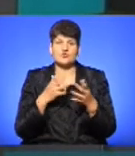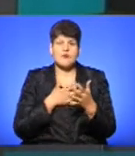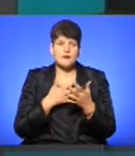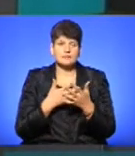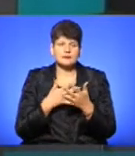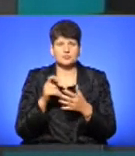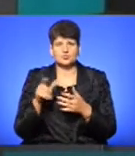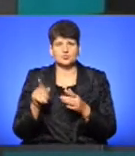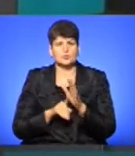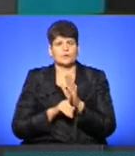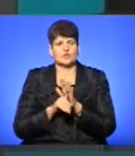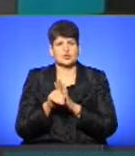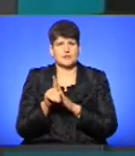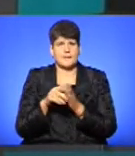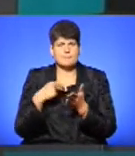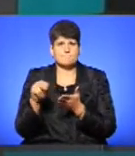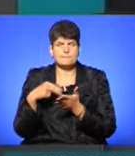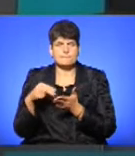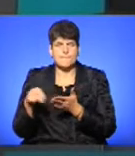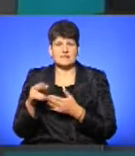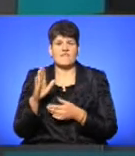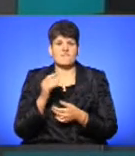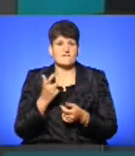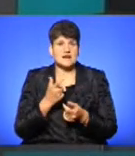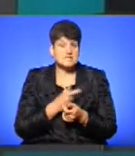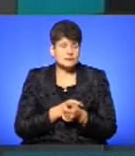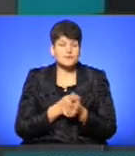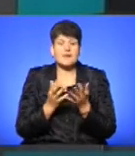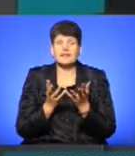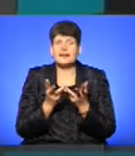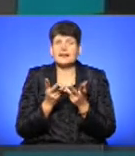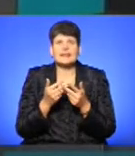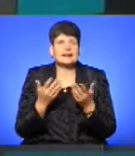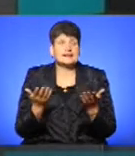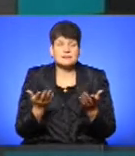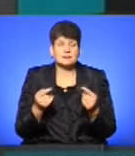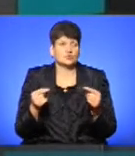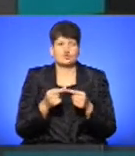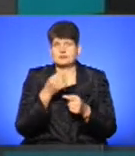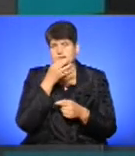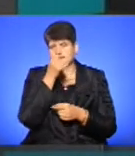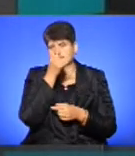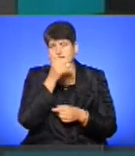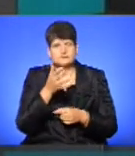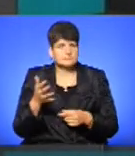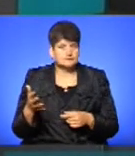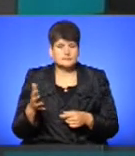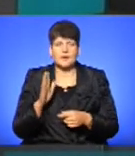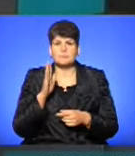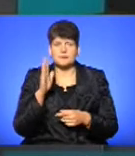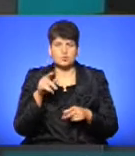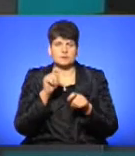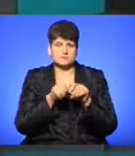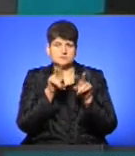люди починають придбавати вакцину, але кількість, скажімо, ми ще так не можемо сказати. Тобто ми будемо